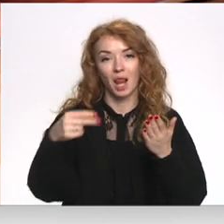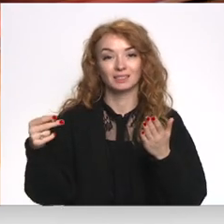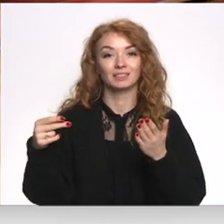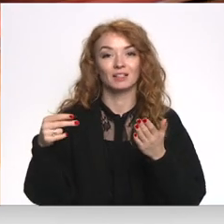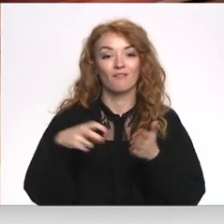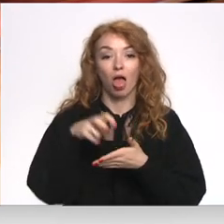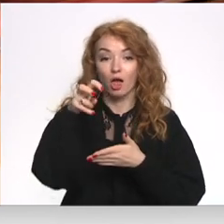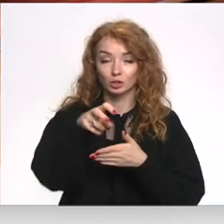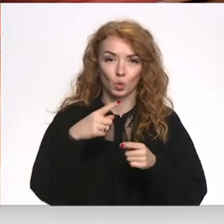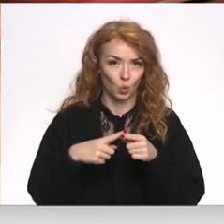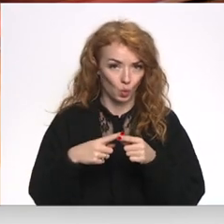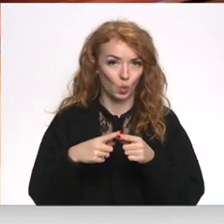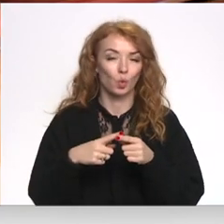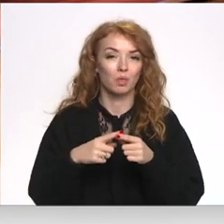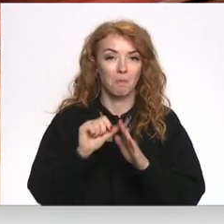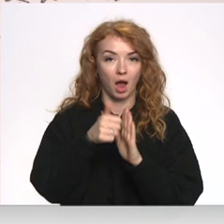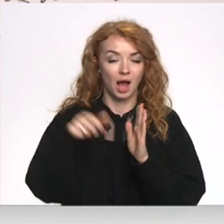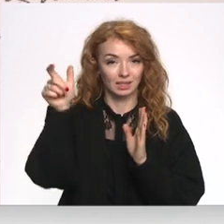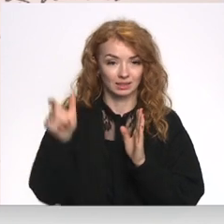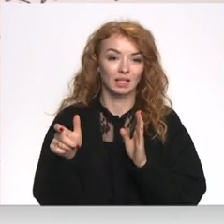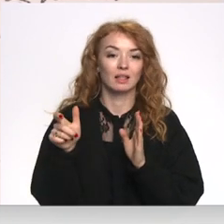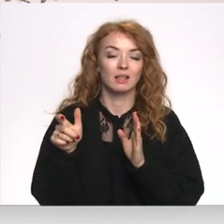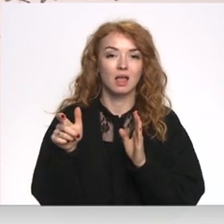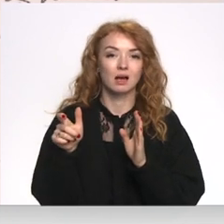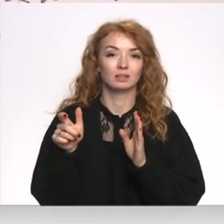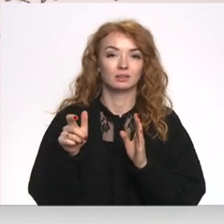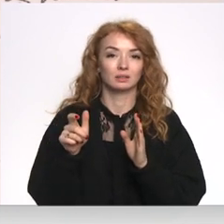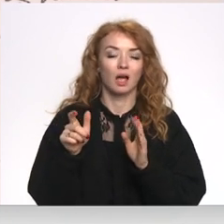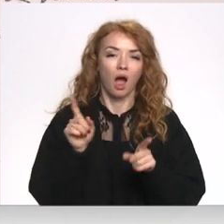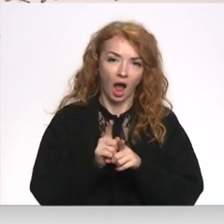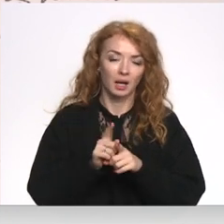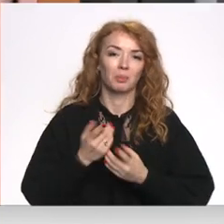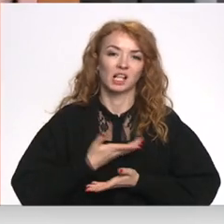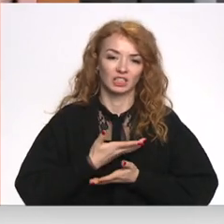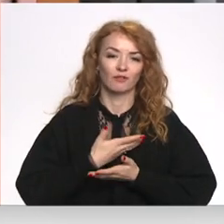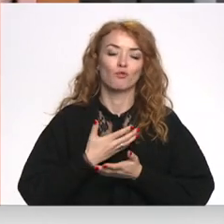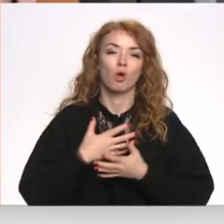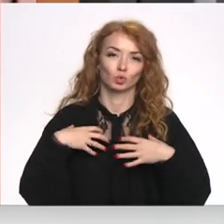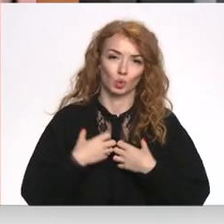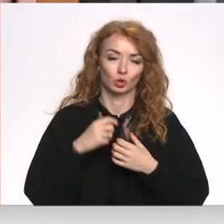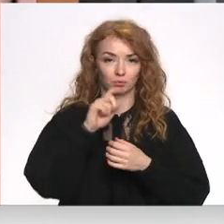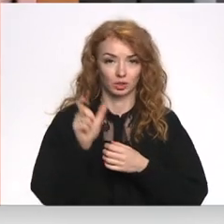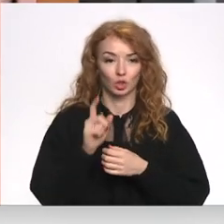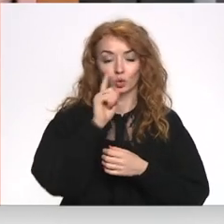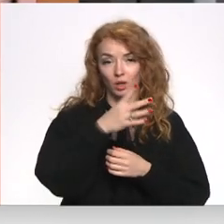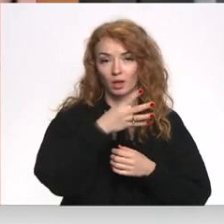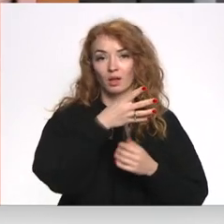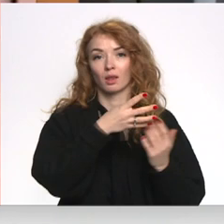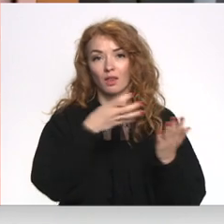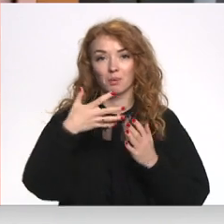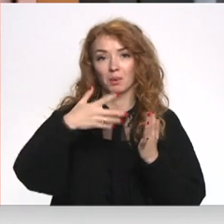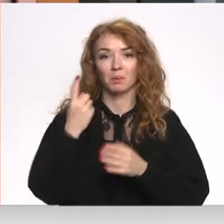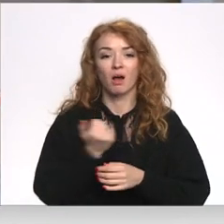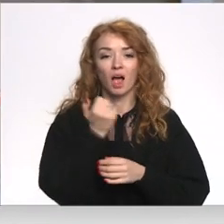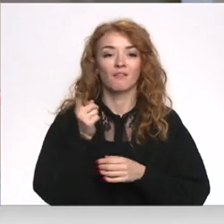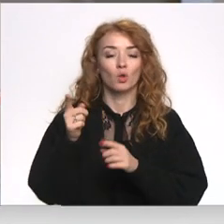vēstules un ir maldīgi domāt, ka mākslinieks nepiedzīvoja rūktus brīžus. 1951. Gadā viņa